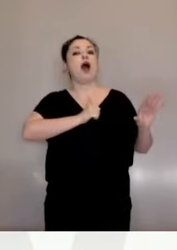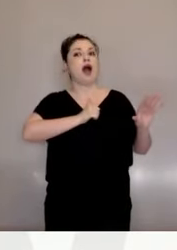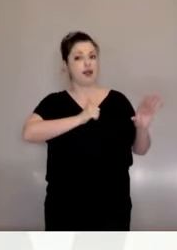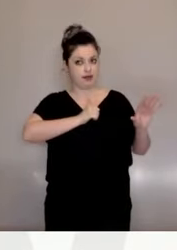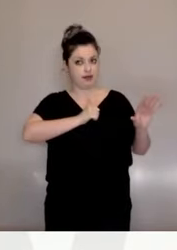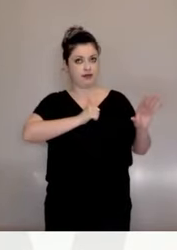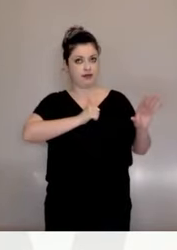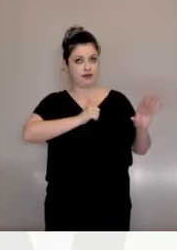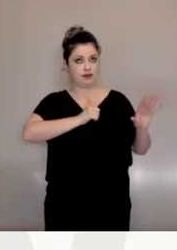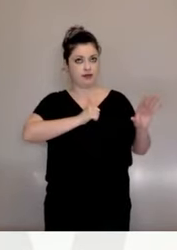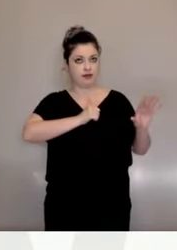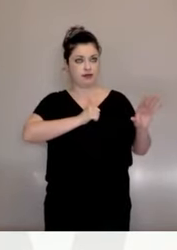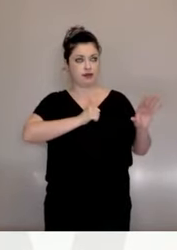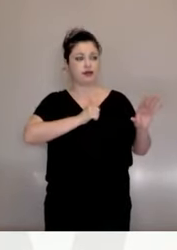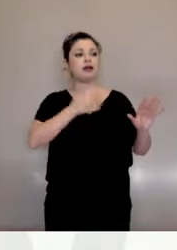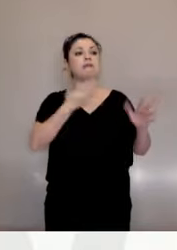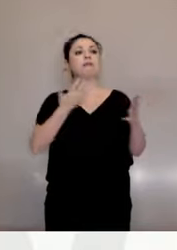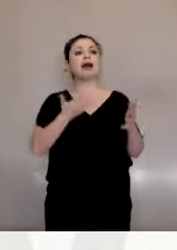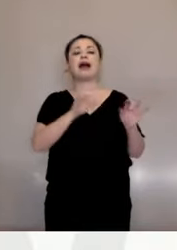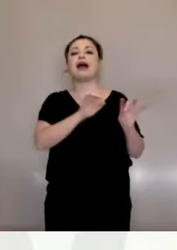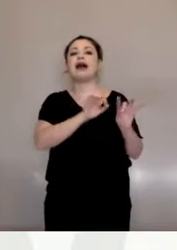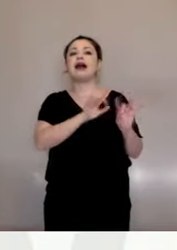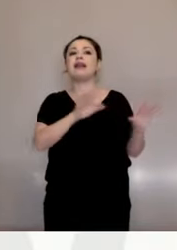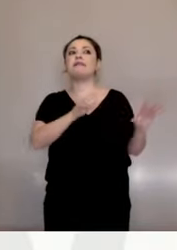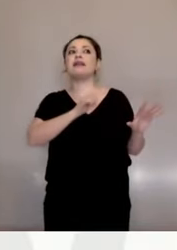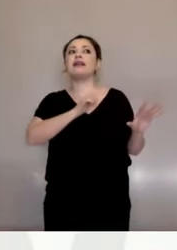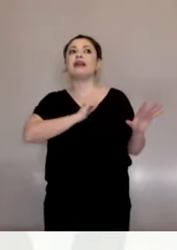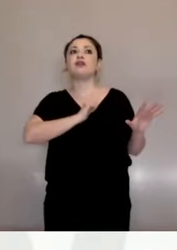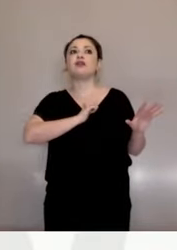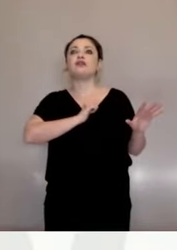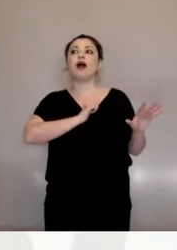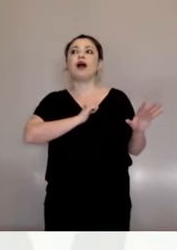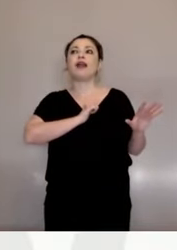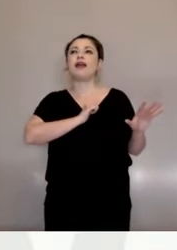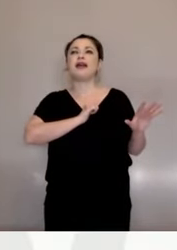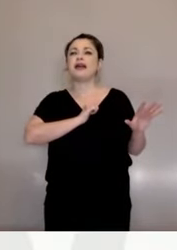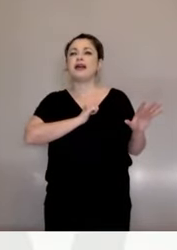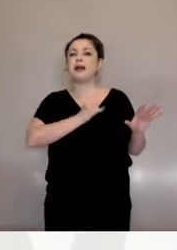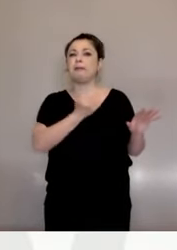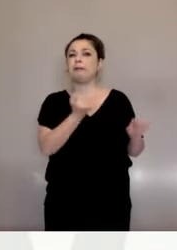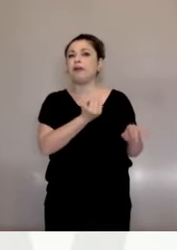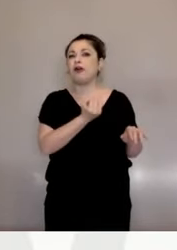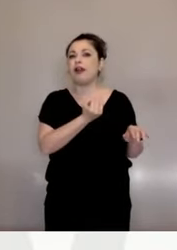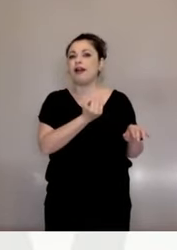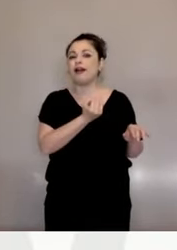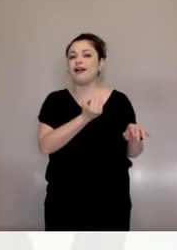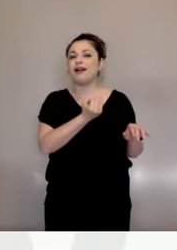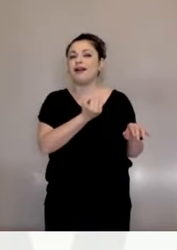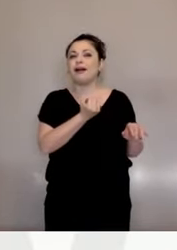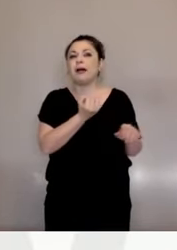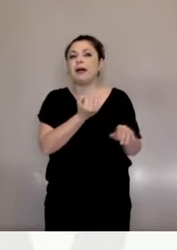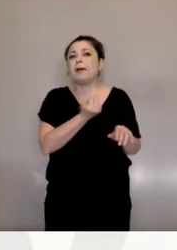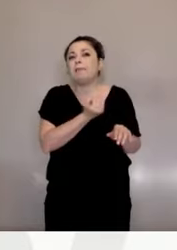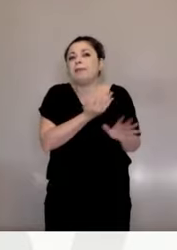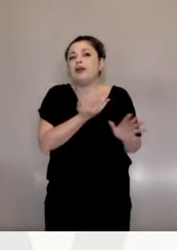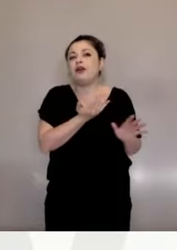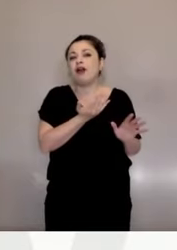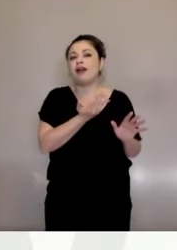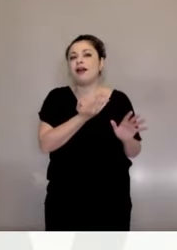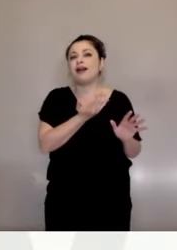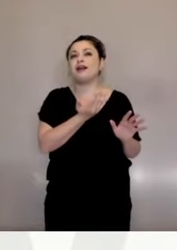ma questa libertà è tanto piccola, se posso fare